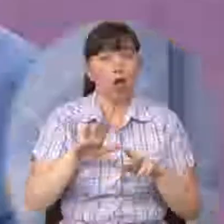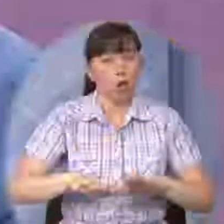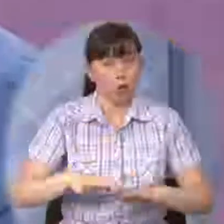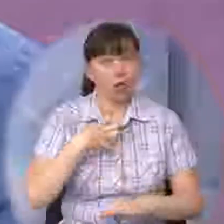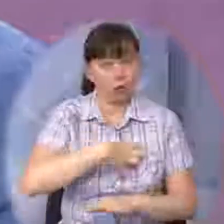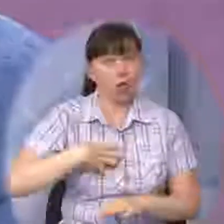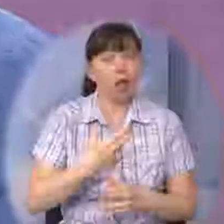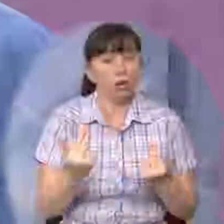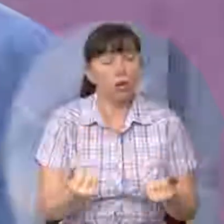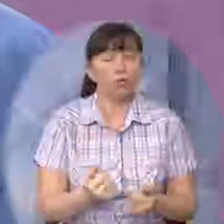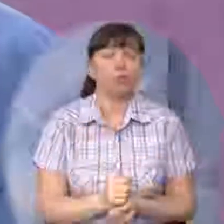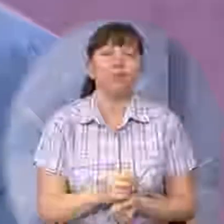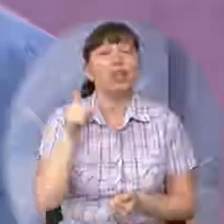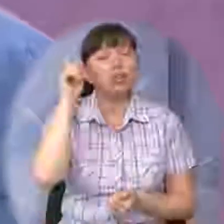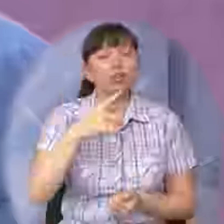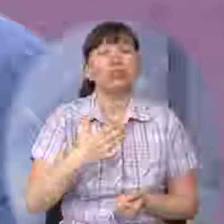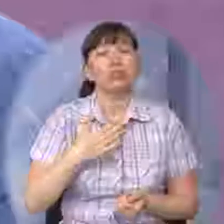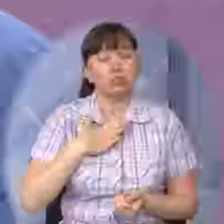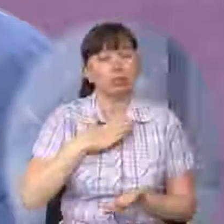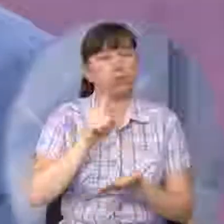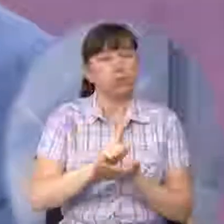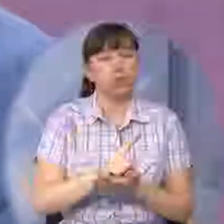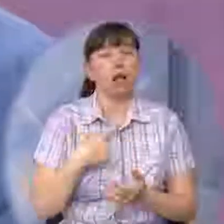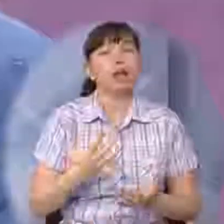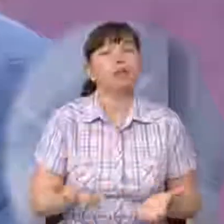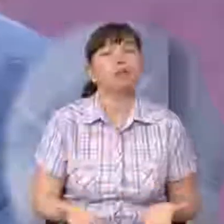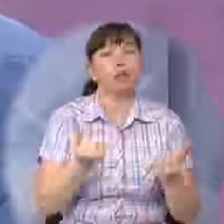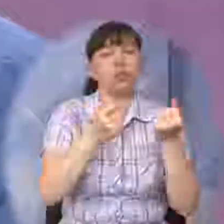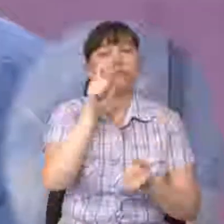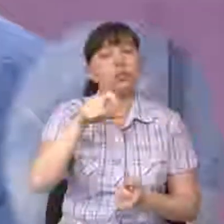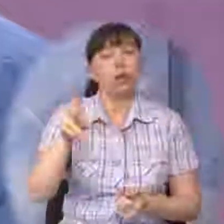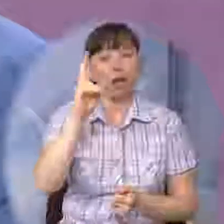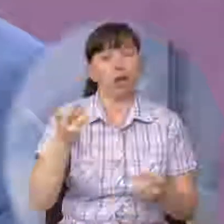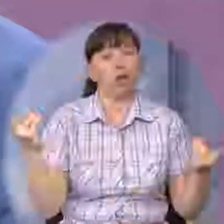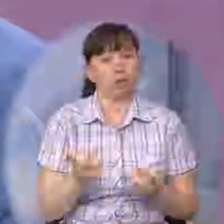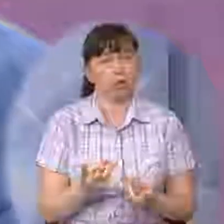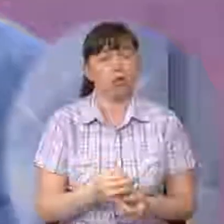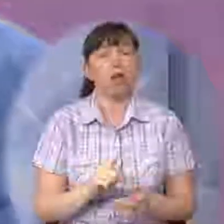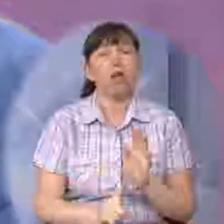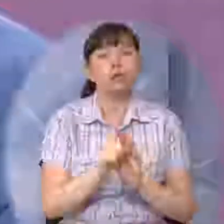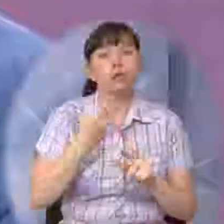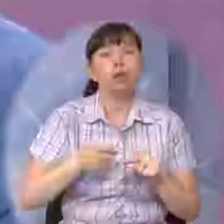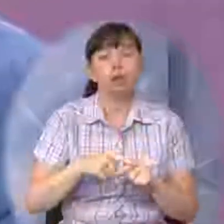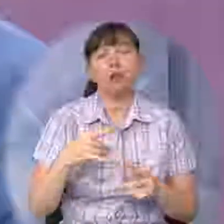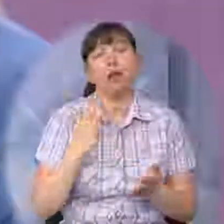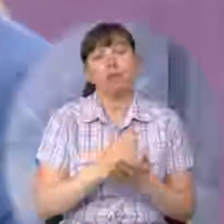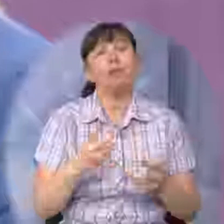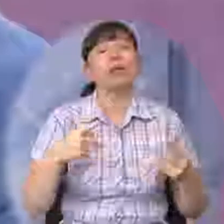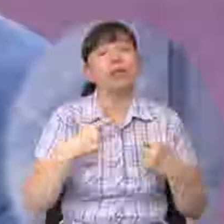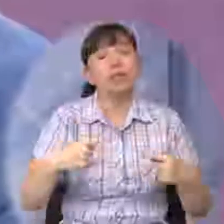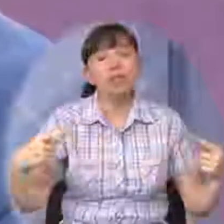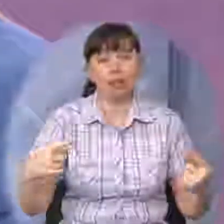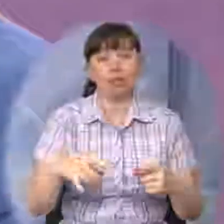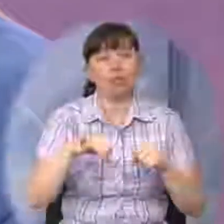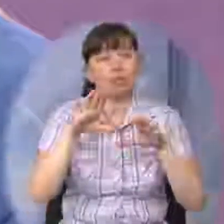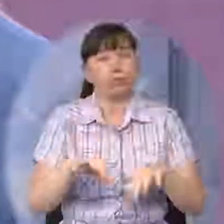locale. Știți, misiunea noastră este ca să sprijinim pe cei care au nevoie. Pornind de la aceasta, avem diferite abordări.